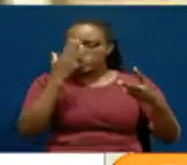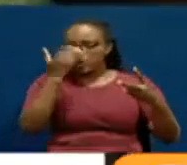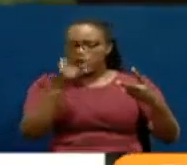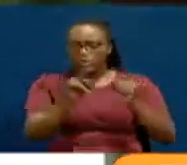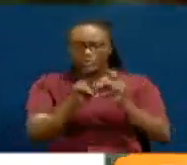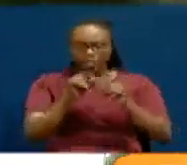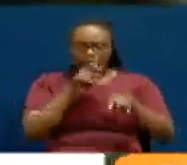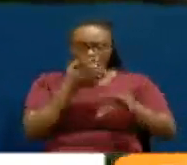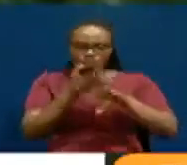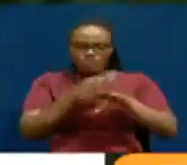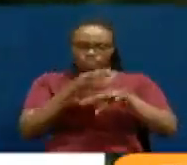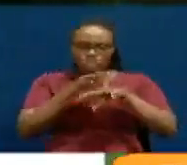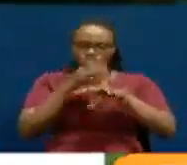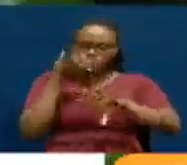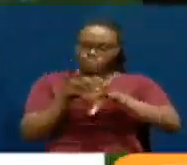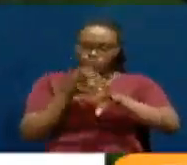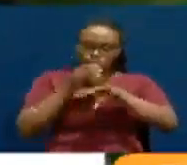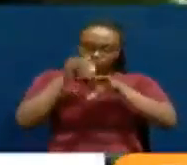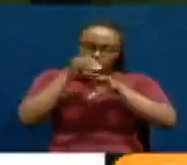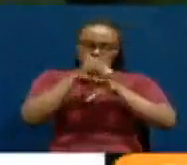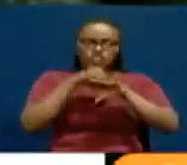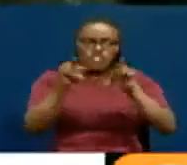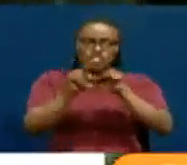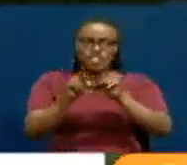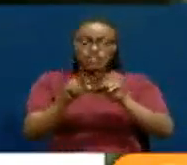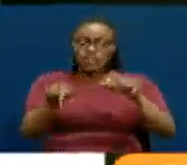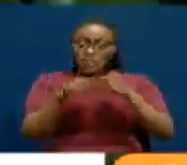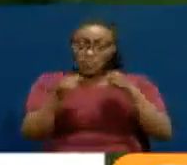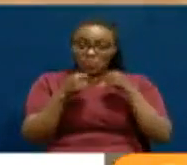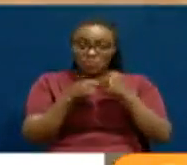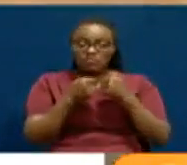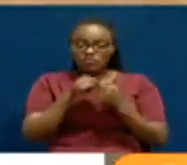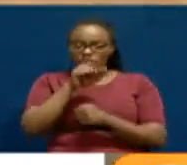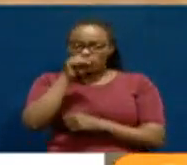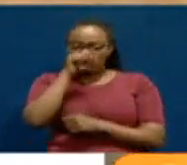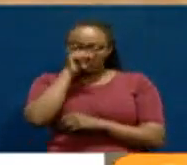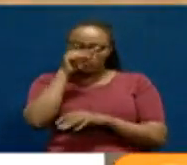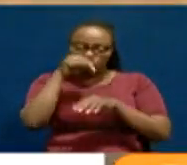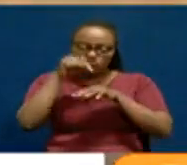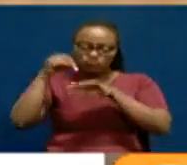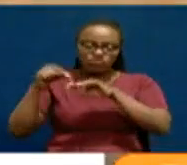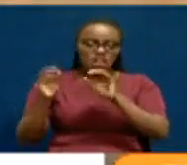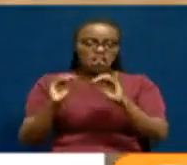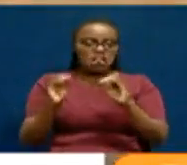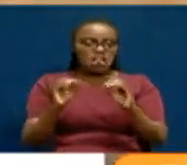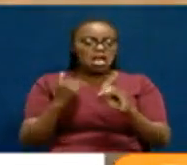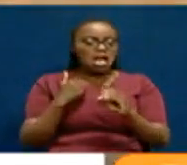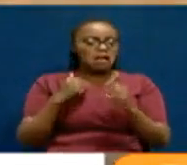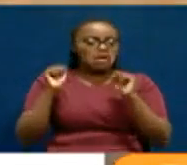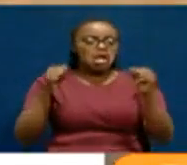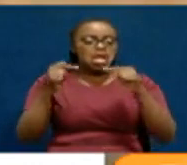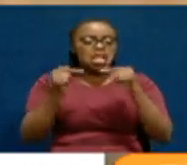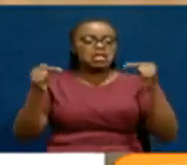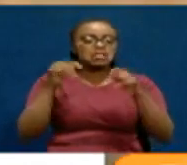ngozi yake ni ngumu. Okay? So hata kuharibiwa na wadudu, inastahimili wadudu zaidi ya